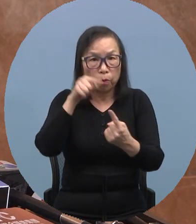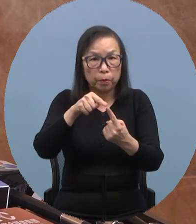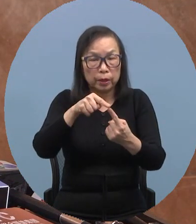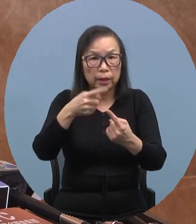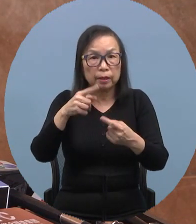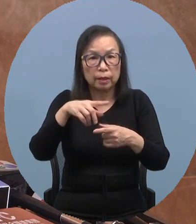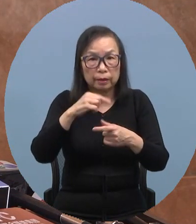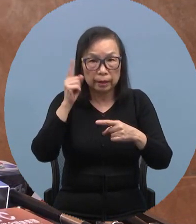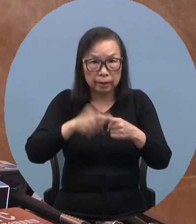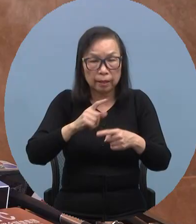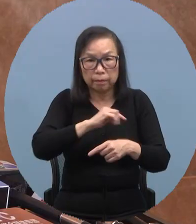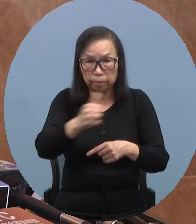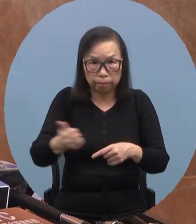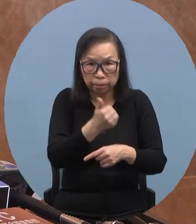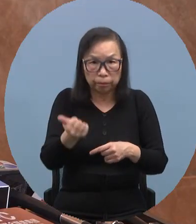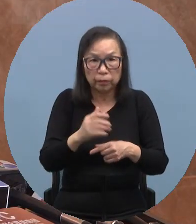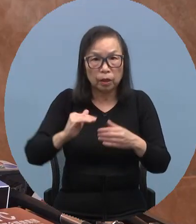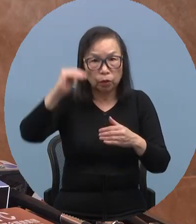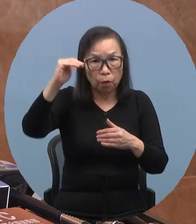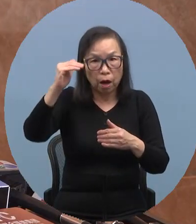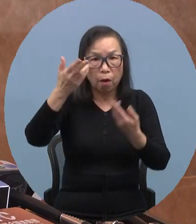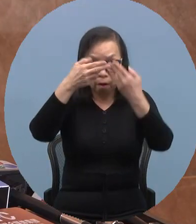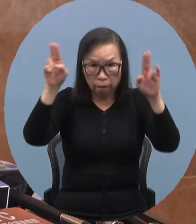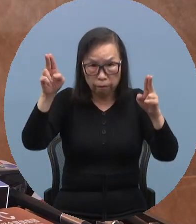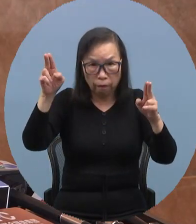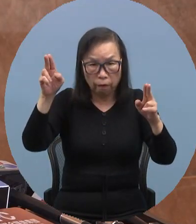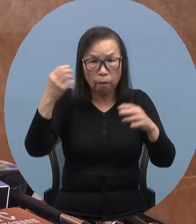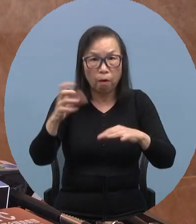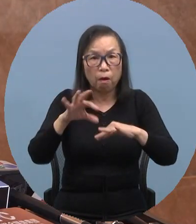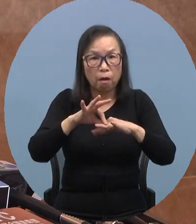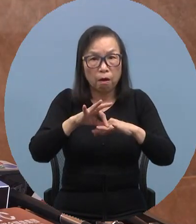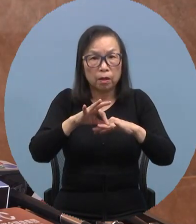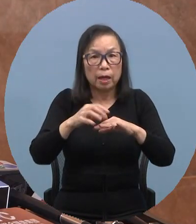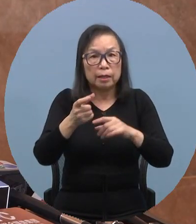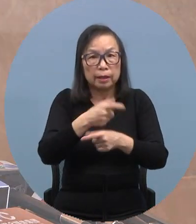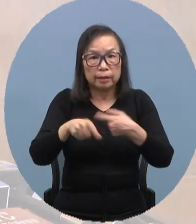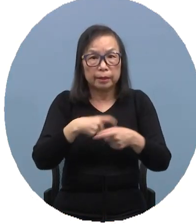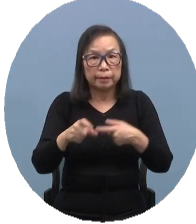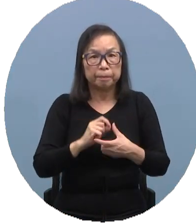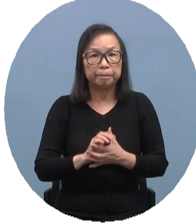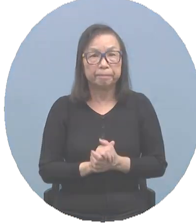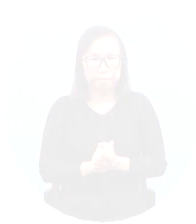構建一個真正一體化、高效、開放嘅一個黃金生態圈嘅。